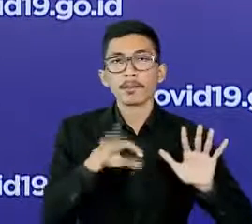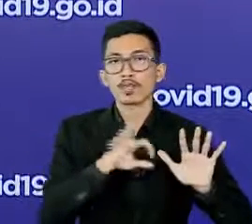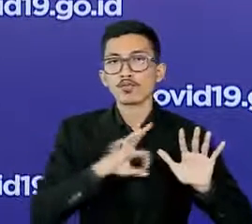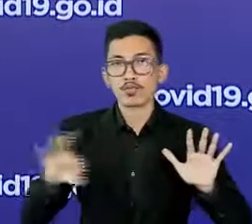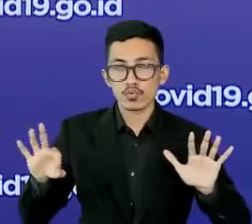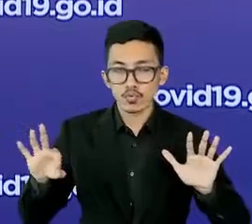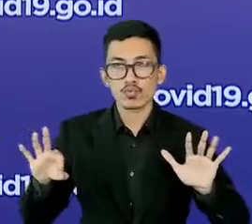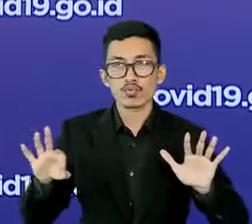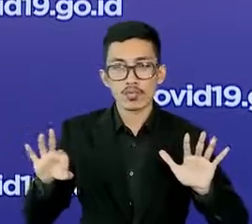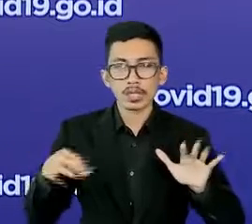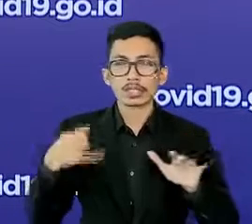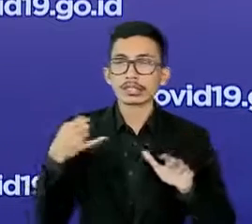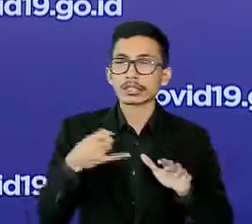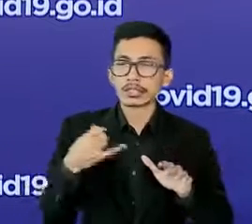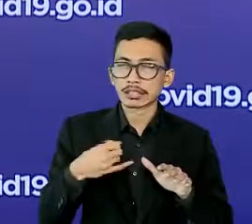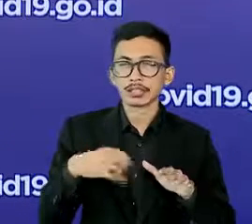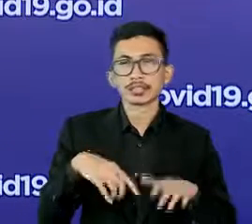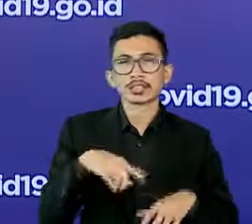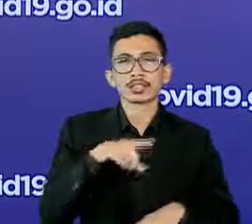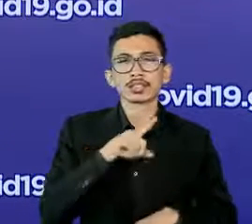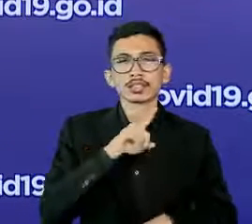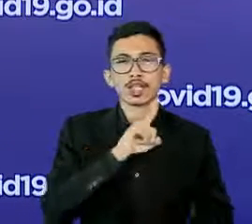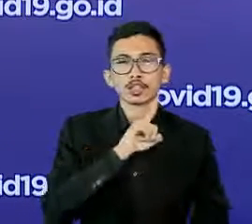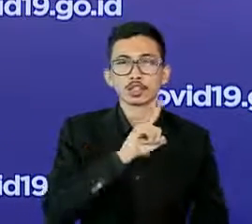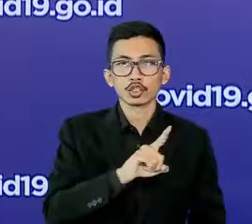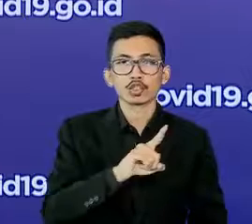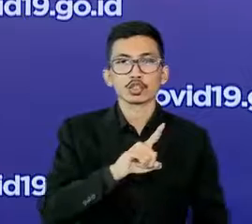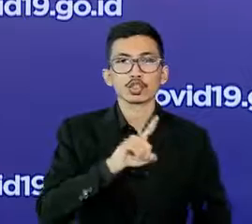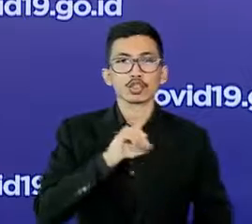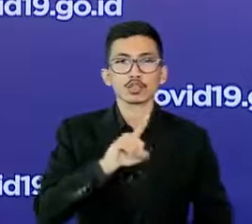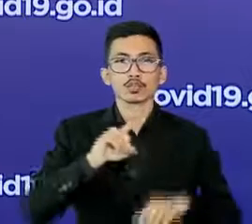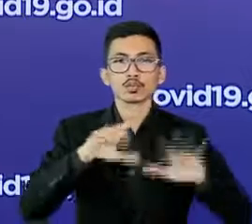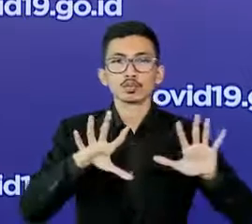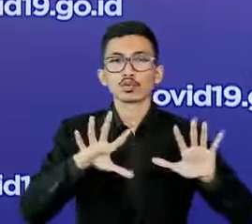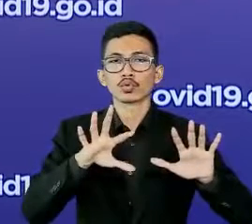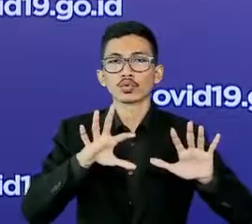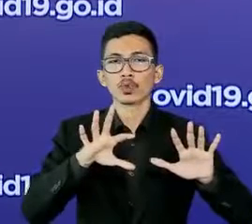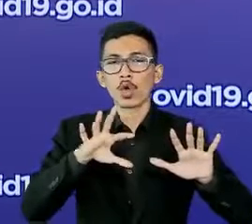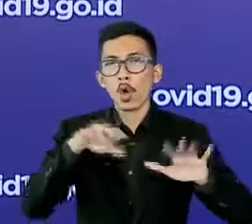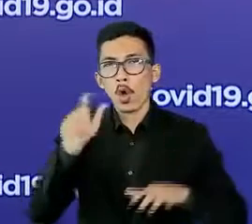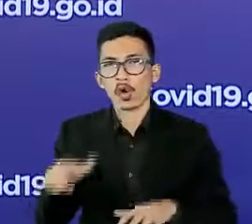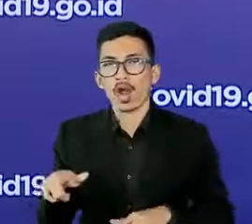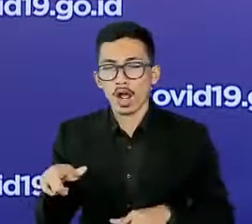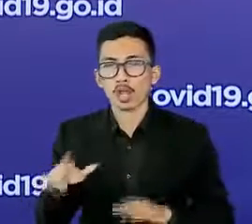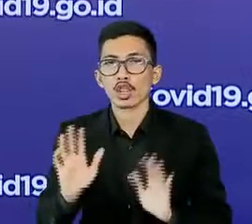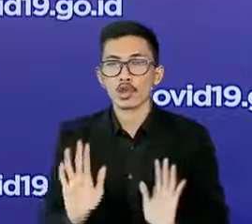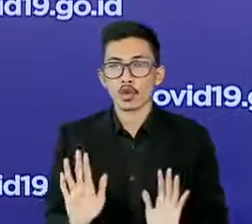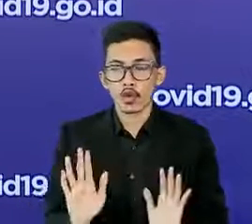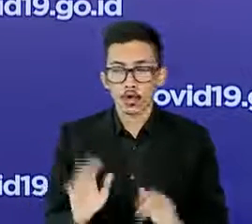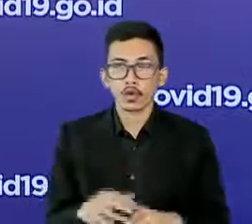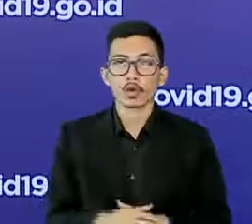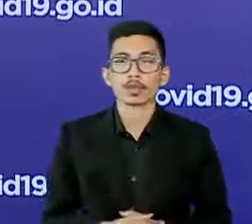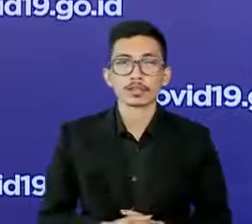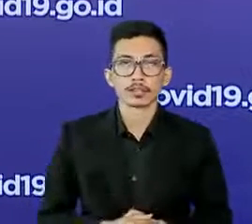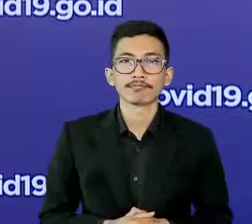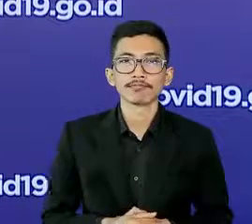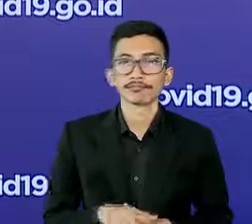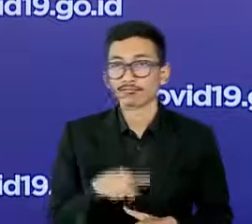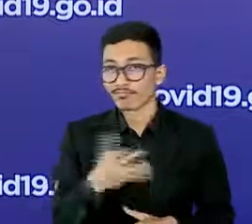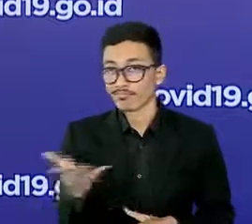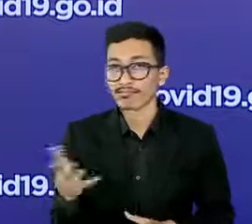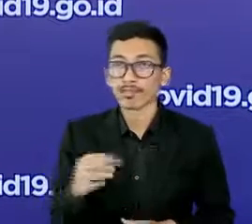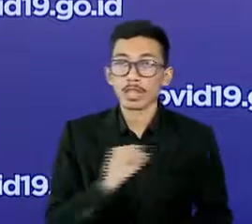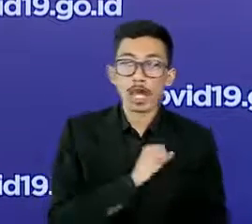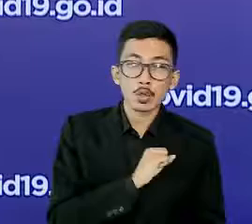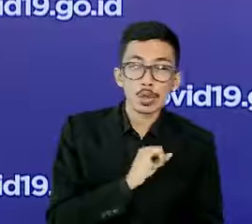baru terisi sekitar 110 orang Jadi silakan yang datang tadi himbauan saya untuk tidak